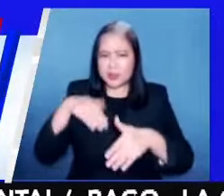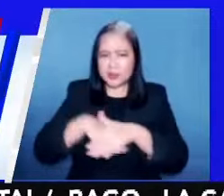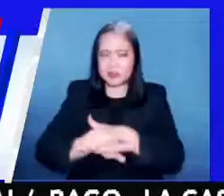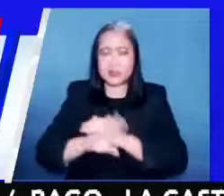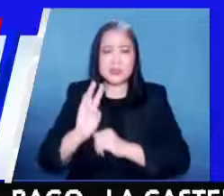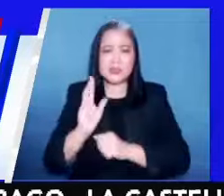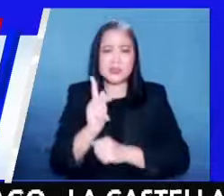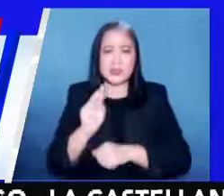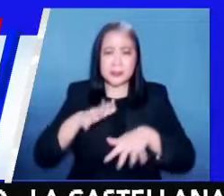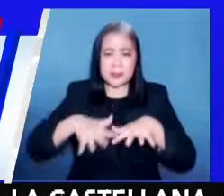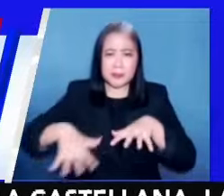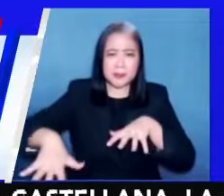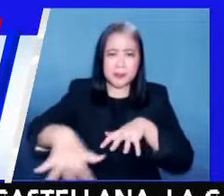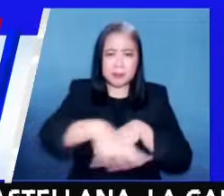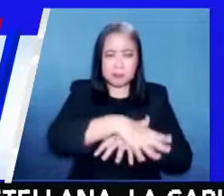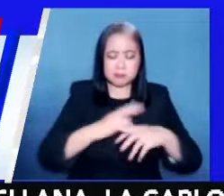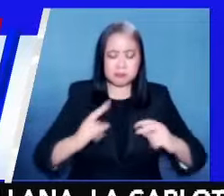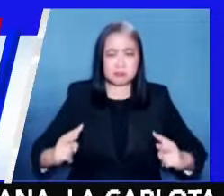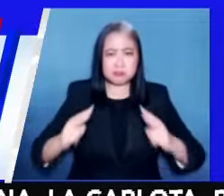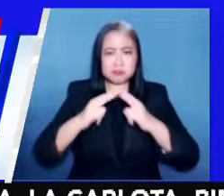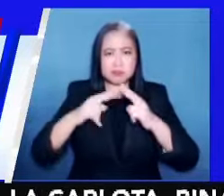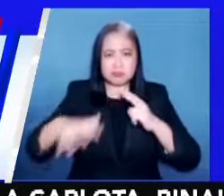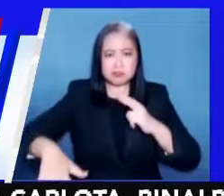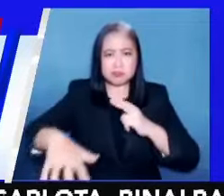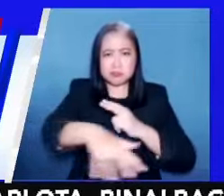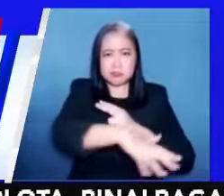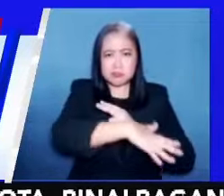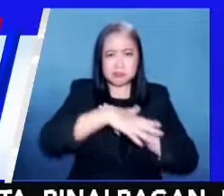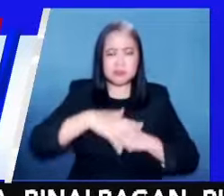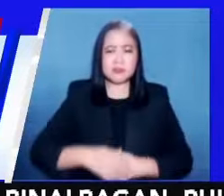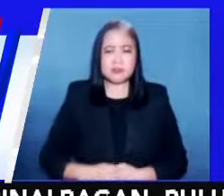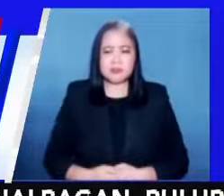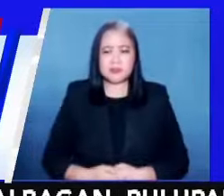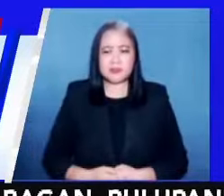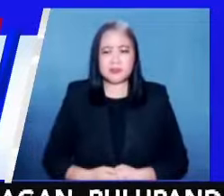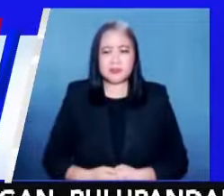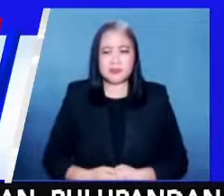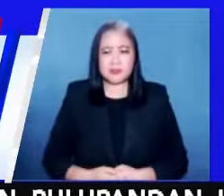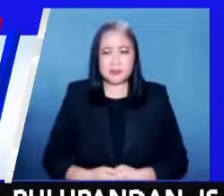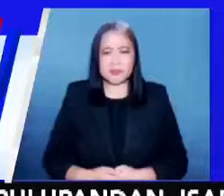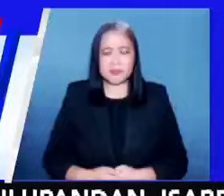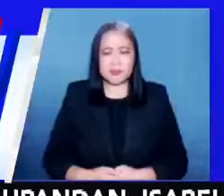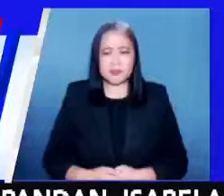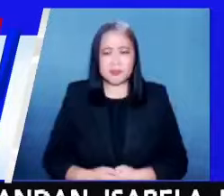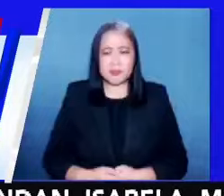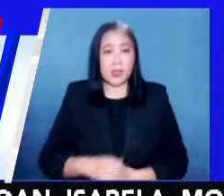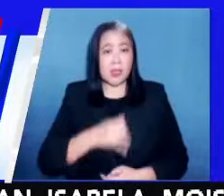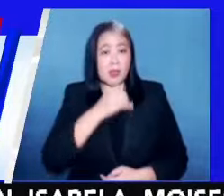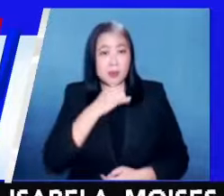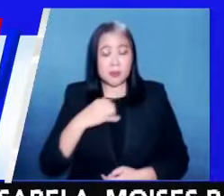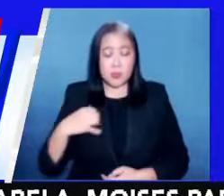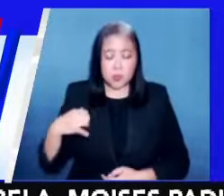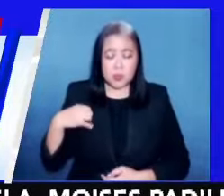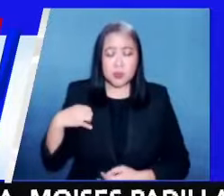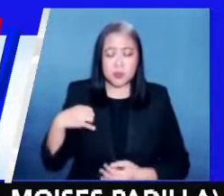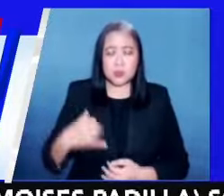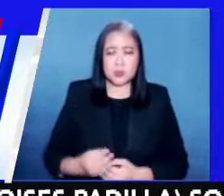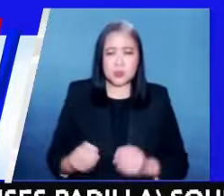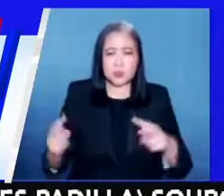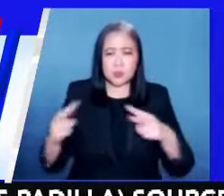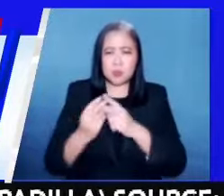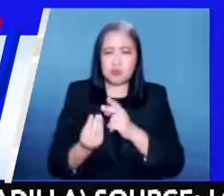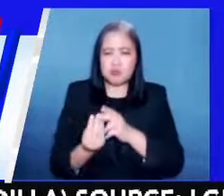danger zone Uh ang kahapon It was an an explosion